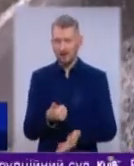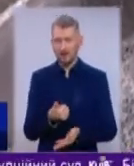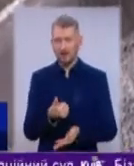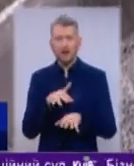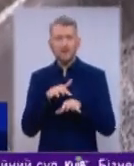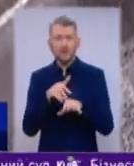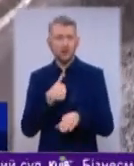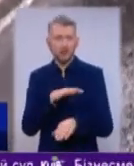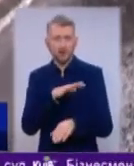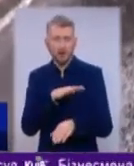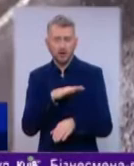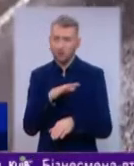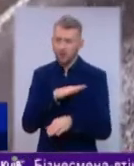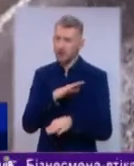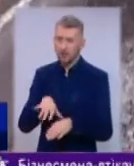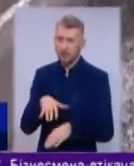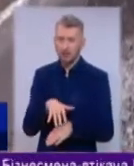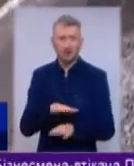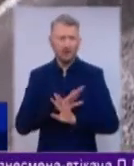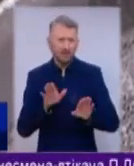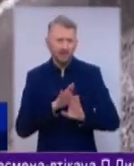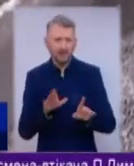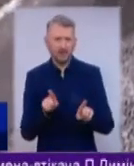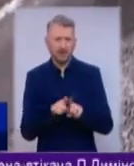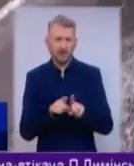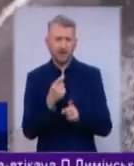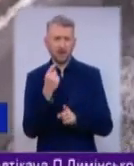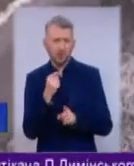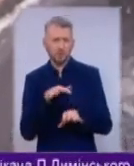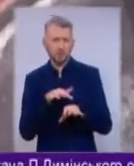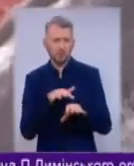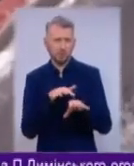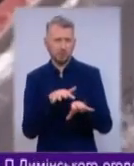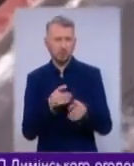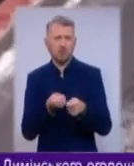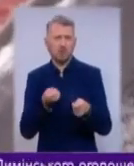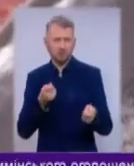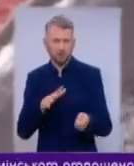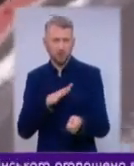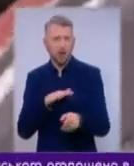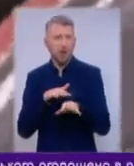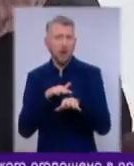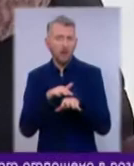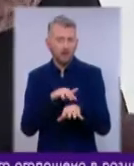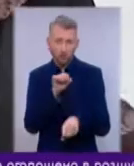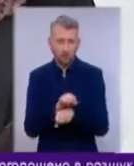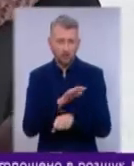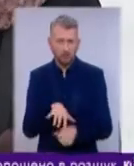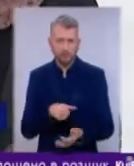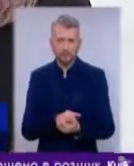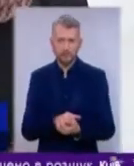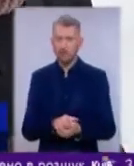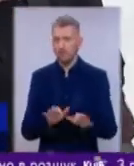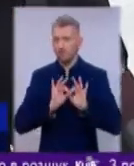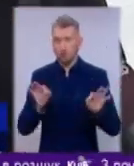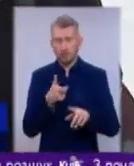сьогодні стояли чи без заторів сьогодні їздили? Ні, так-то. Трохи попхали з тянучки. В заторах не стояв. Ой, чудово. Прекрасно,